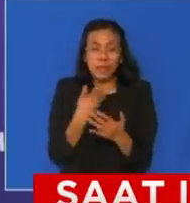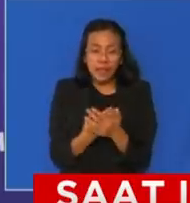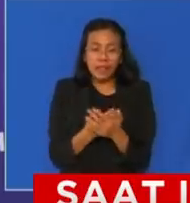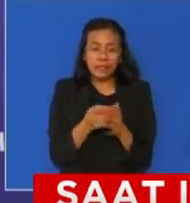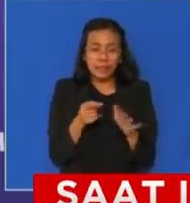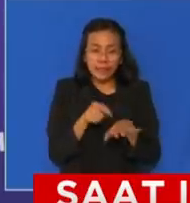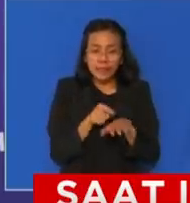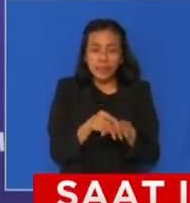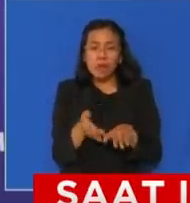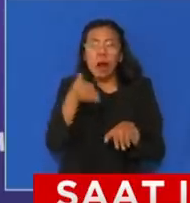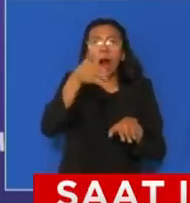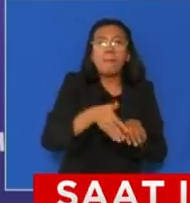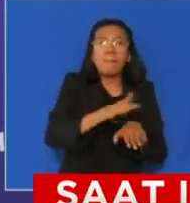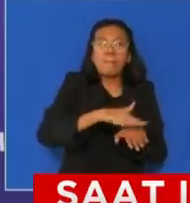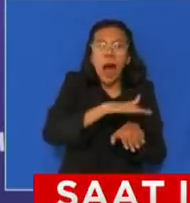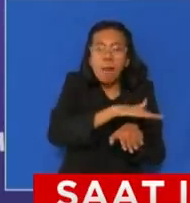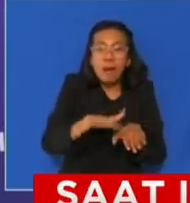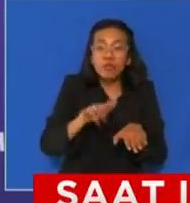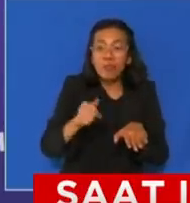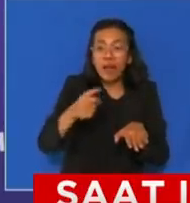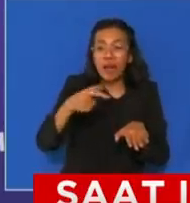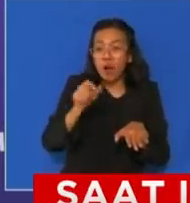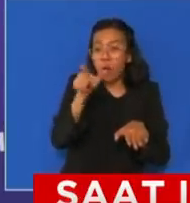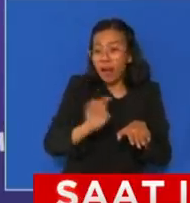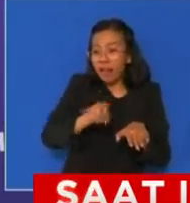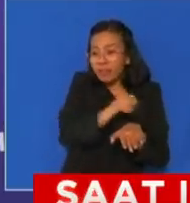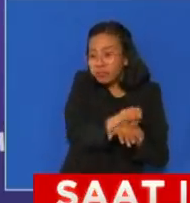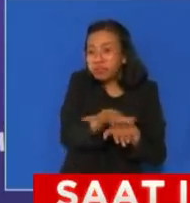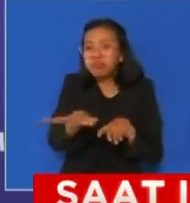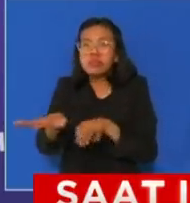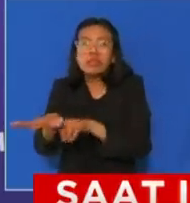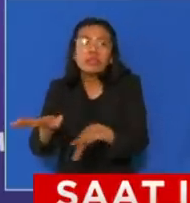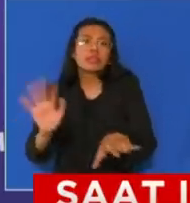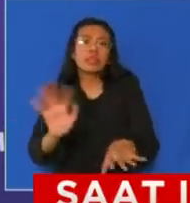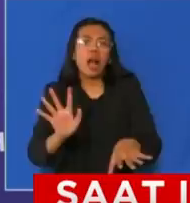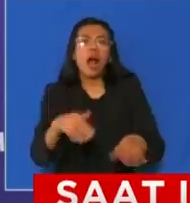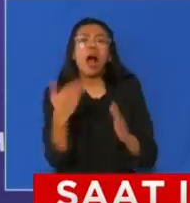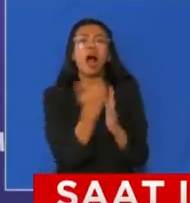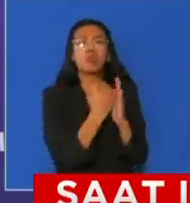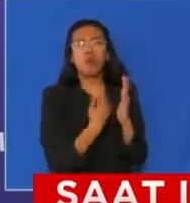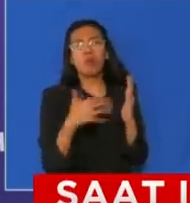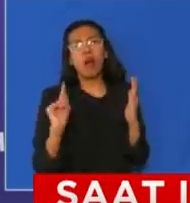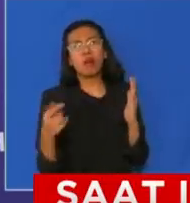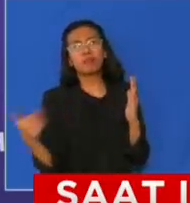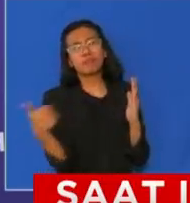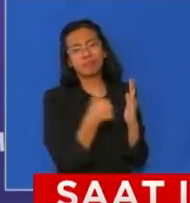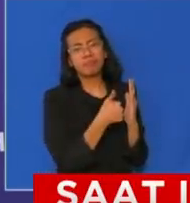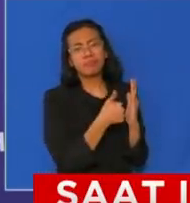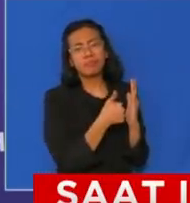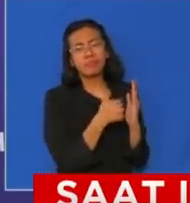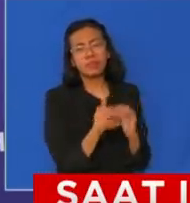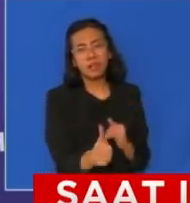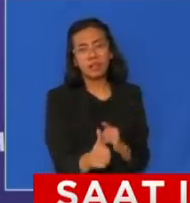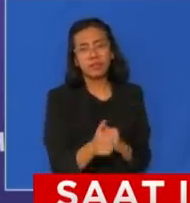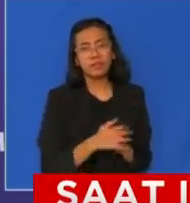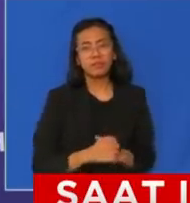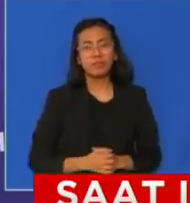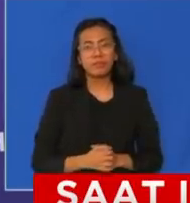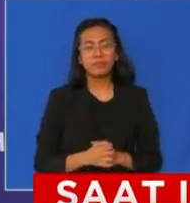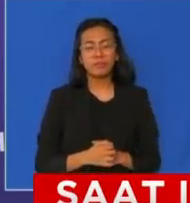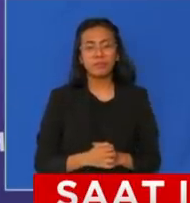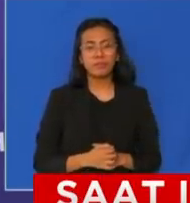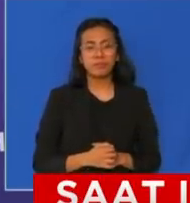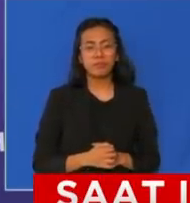penularan penyakitnya ke orang lain ini sudah menjadi standar teknis baku yang dilaksanakan di dunia